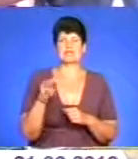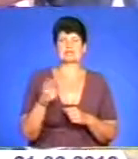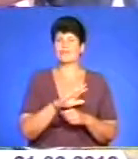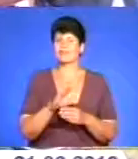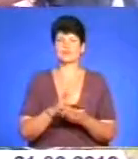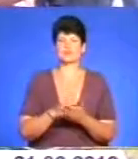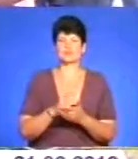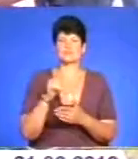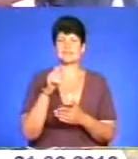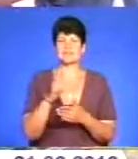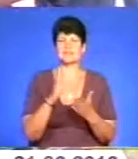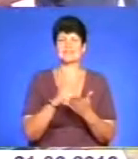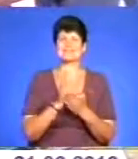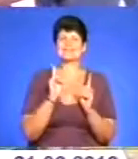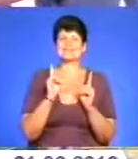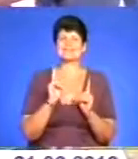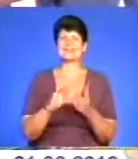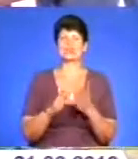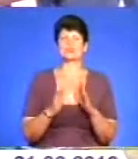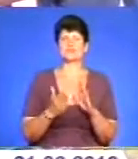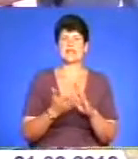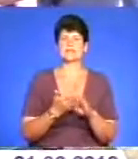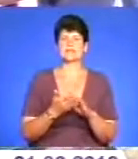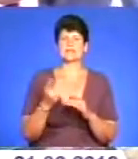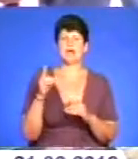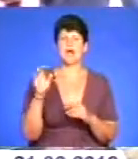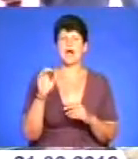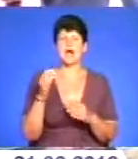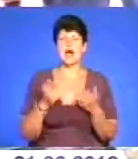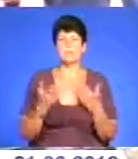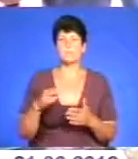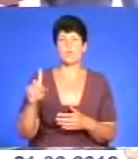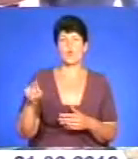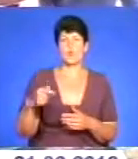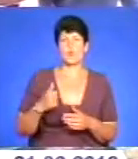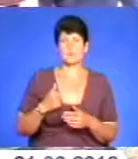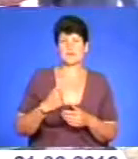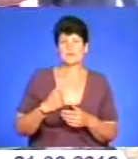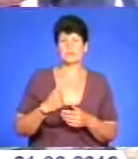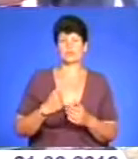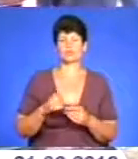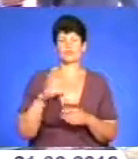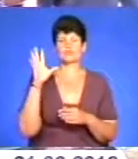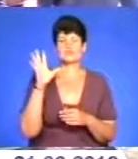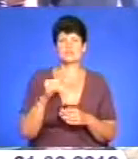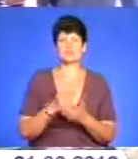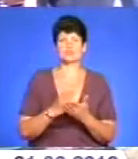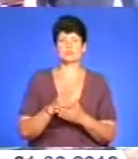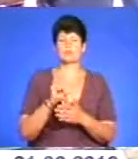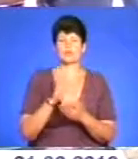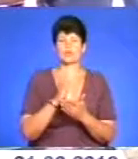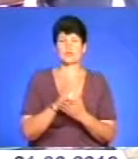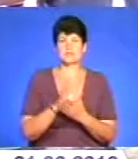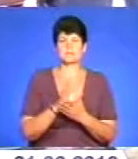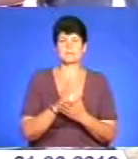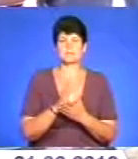тільки контрактники або признані по мобілізації. Тому весь період служби, там, кого є вища освіта рік,